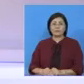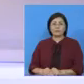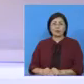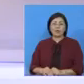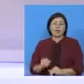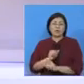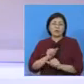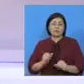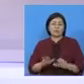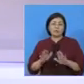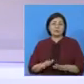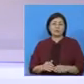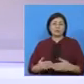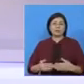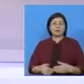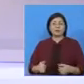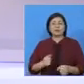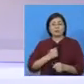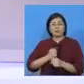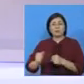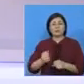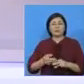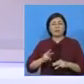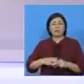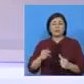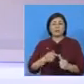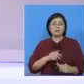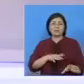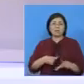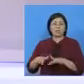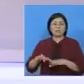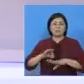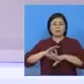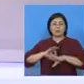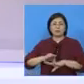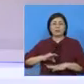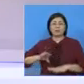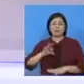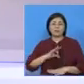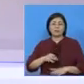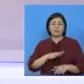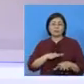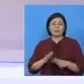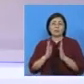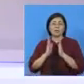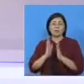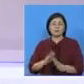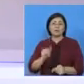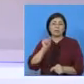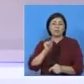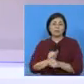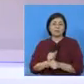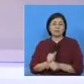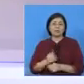Нет места домашнему насилию. Так называется акция, проводимая в регионе. Мероприятие направлено на предотвращение